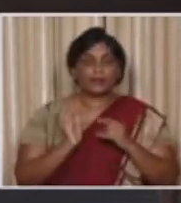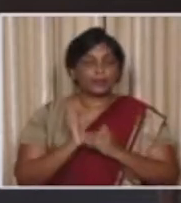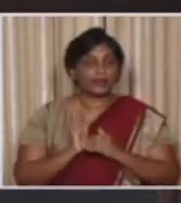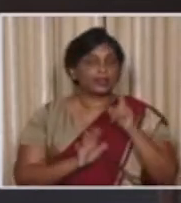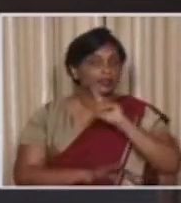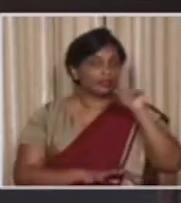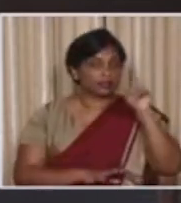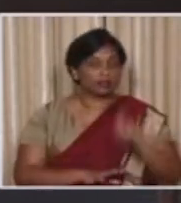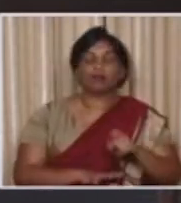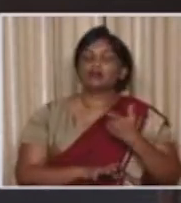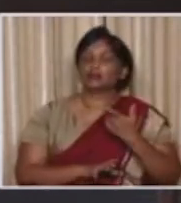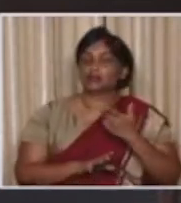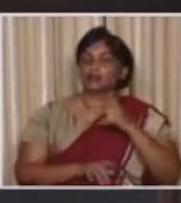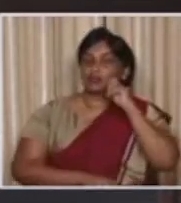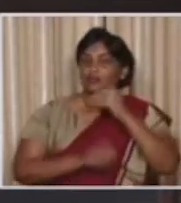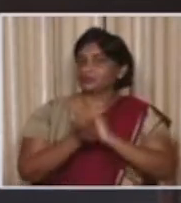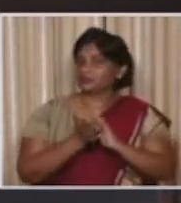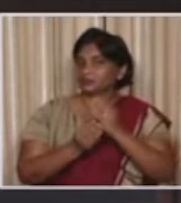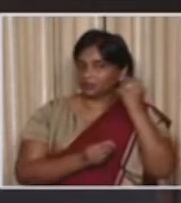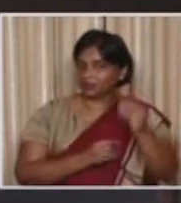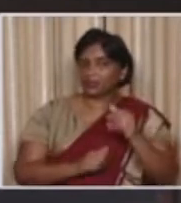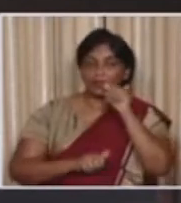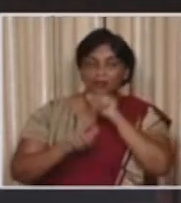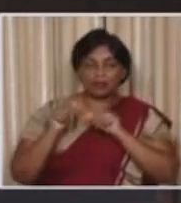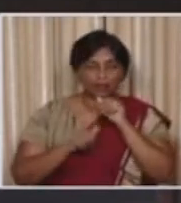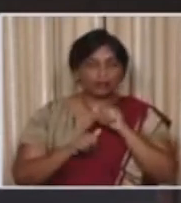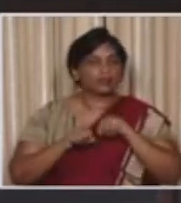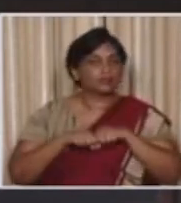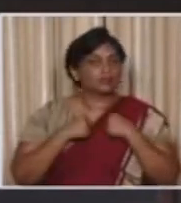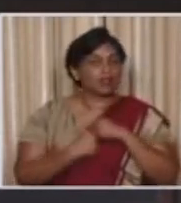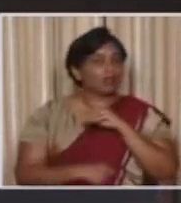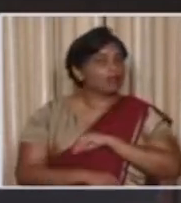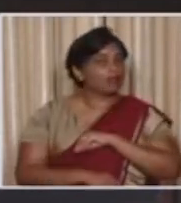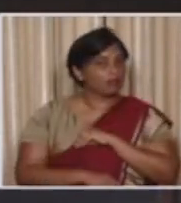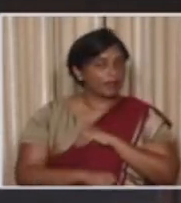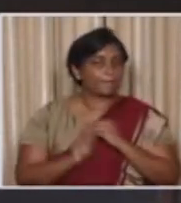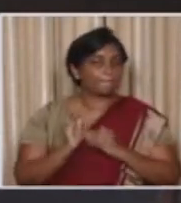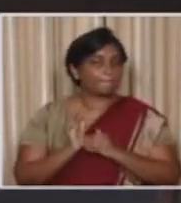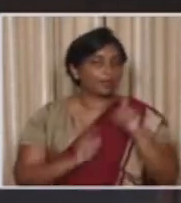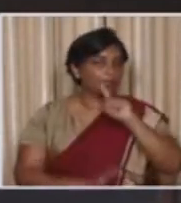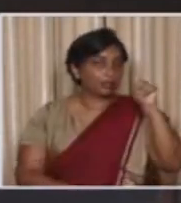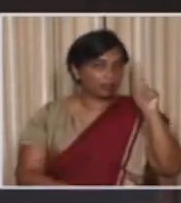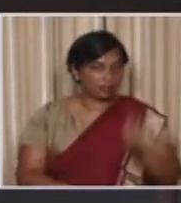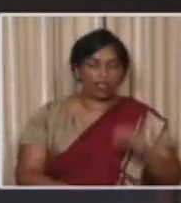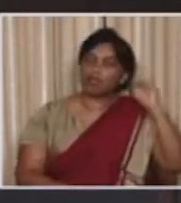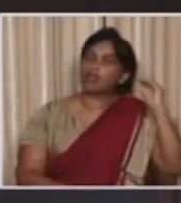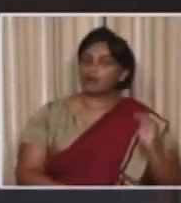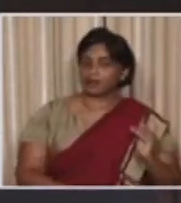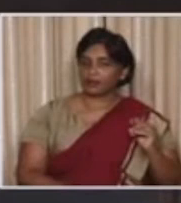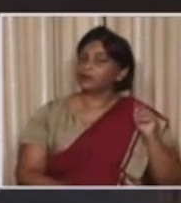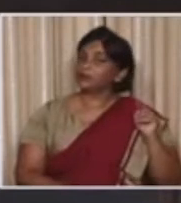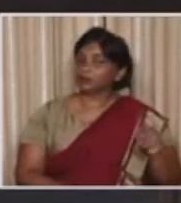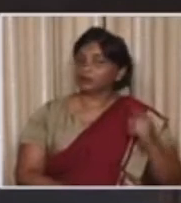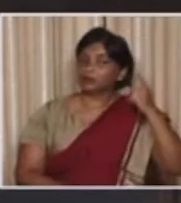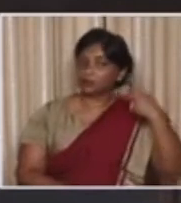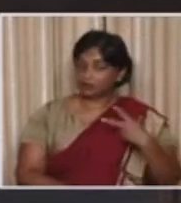10,000ක සෙතක් ජනතාවට හම්බ වුණා. ඖෂධ සමාගම් වල ලාභය මිලියන 10,000කින් අඩු වුණා. එතකොට